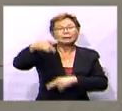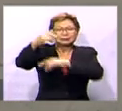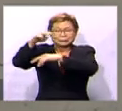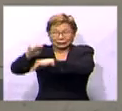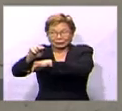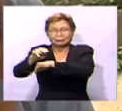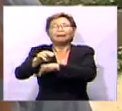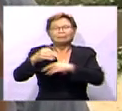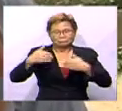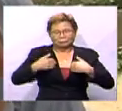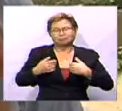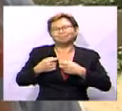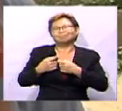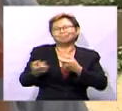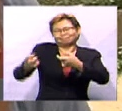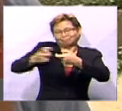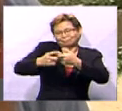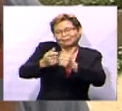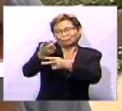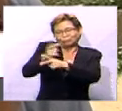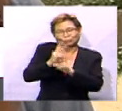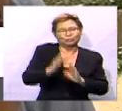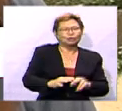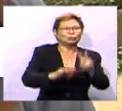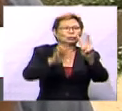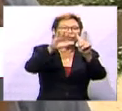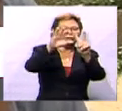pinjaman. Mula-mula kena bayar RM270.